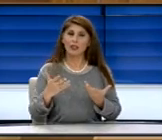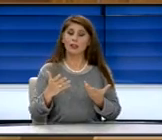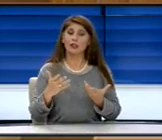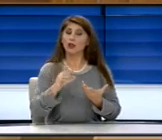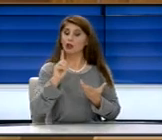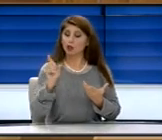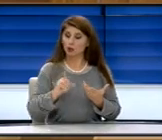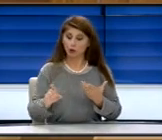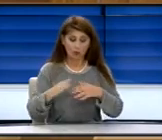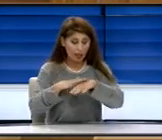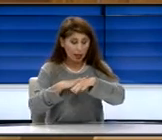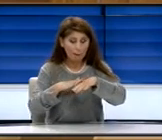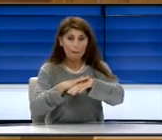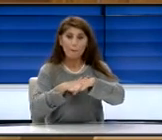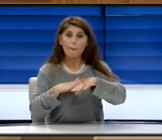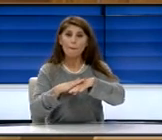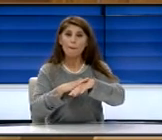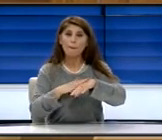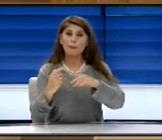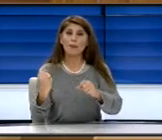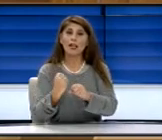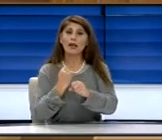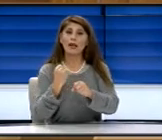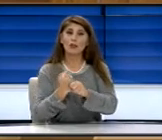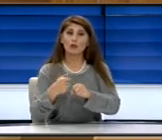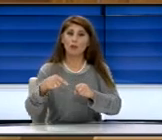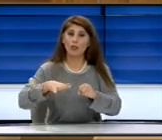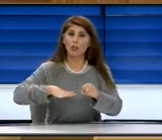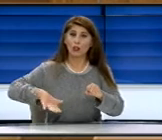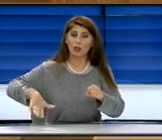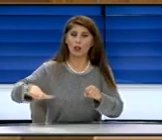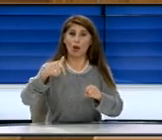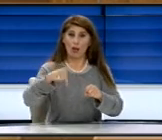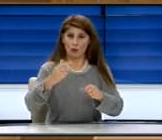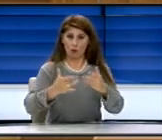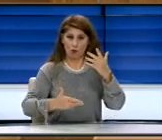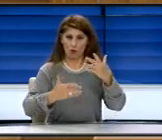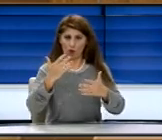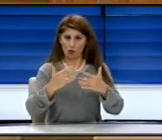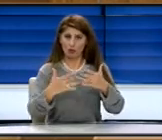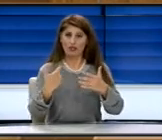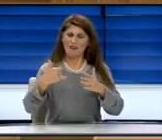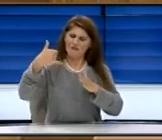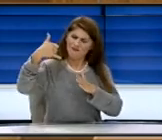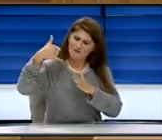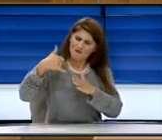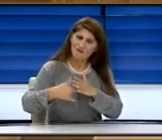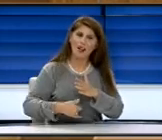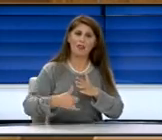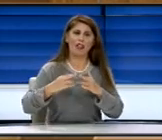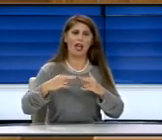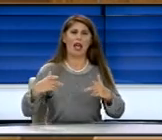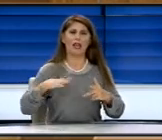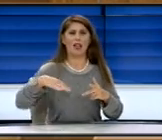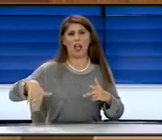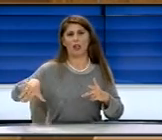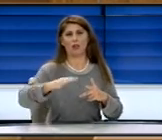πετσί τους το ίδιο, οι εργαζόμενοι σε αυτόν τον τόπο. Ότι αυτός ο προϋπολογισμός είναι ένας βαθιά